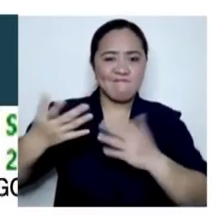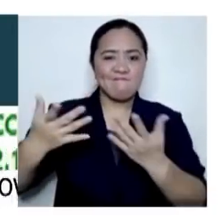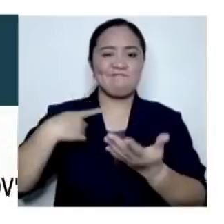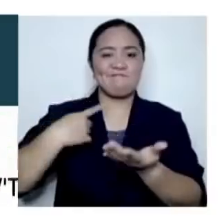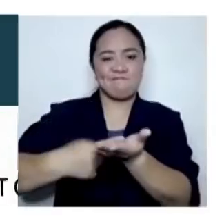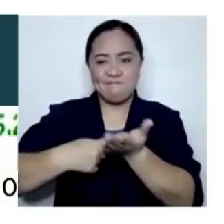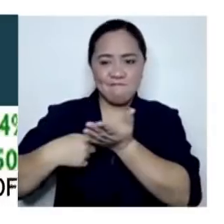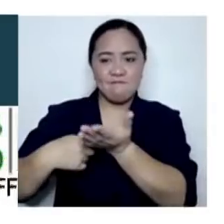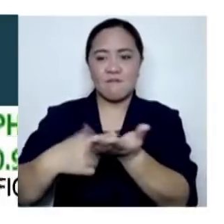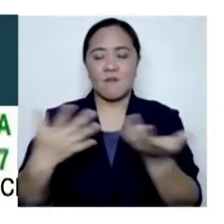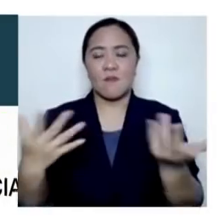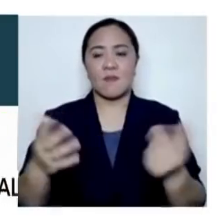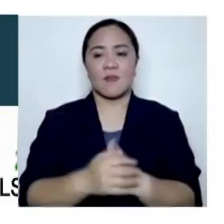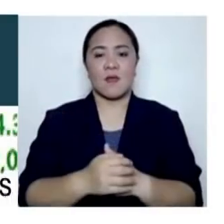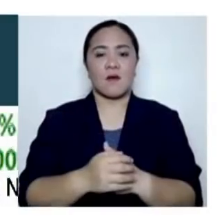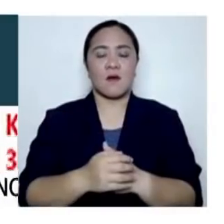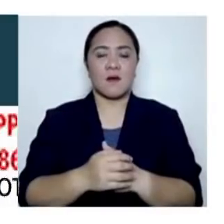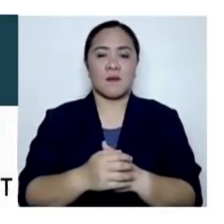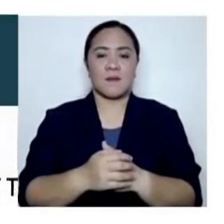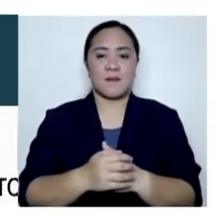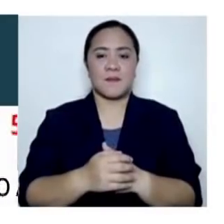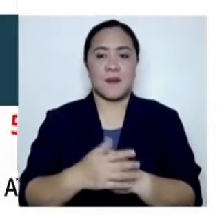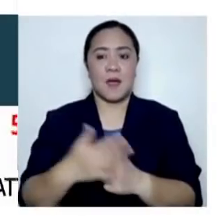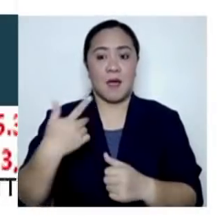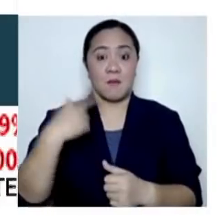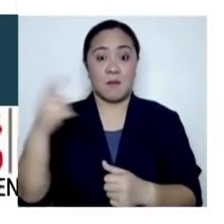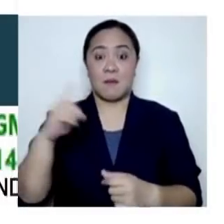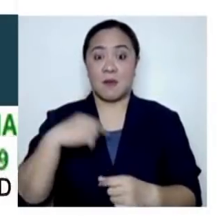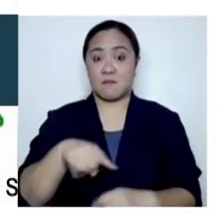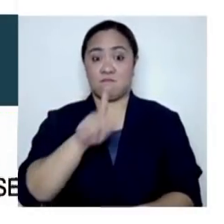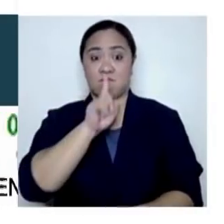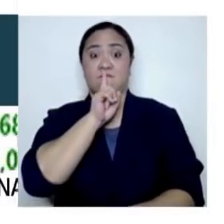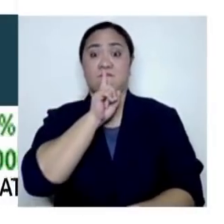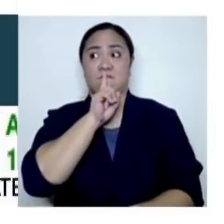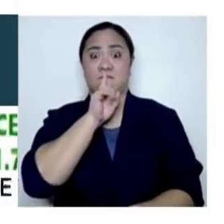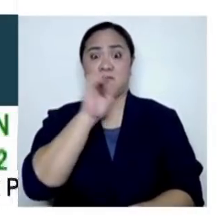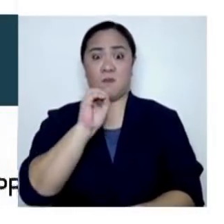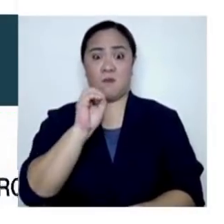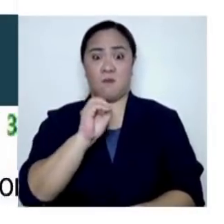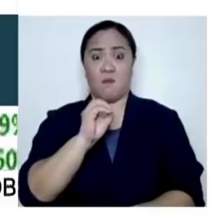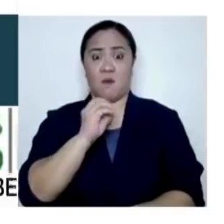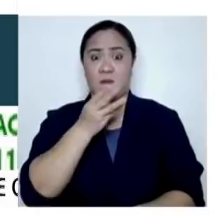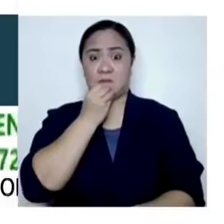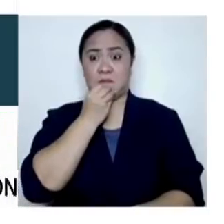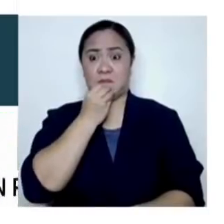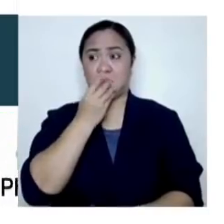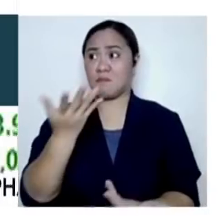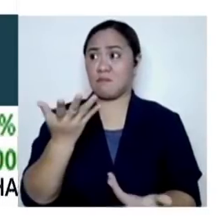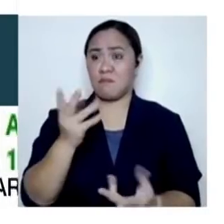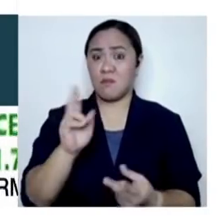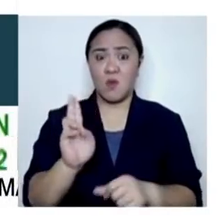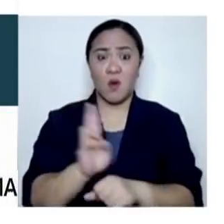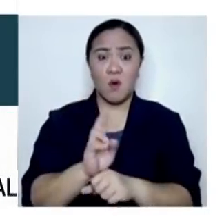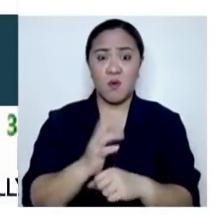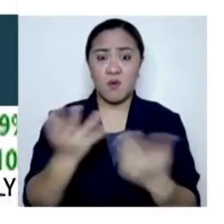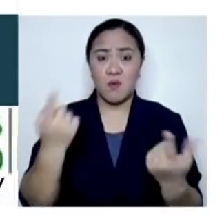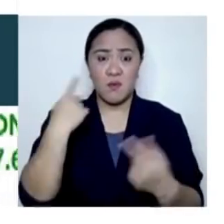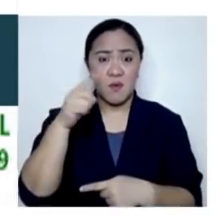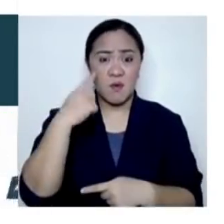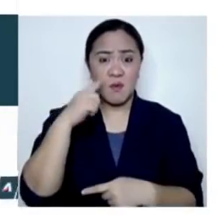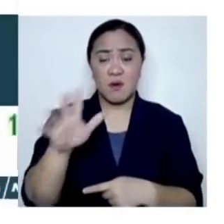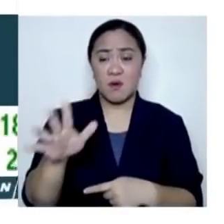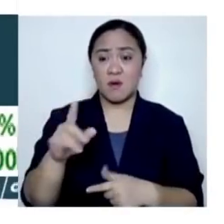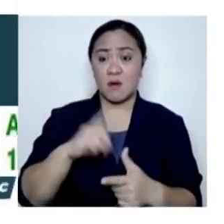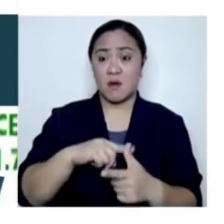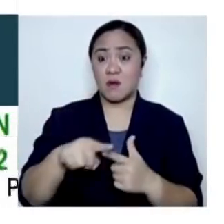this guy, Asherto, in executive session. Hindi siya nagsabi. So, hindi namin ginamit. Wala naman siya sinabi. And ang lumabas siya